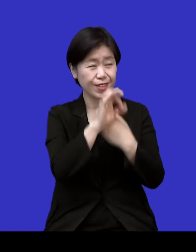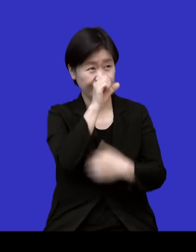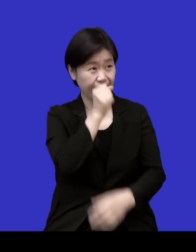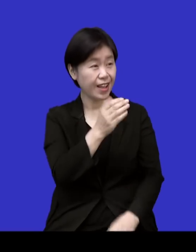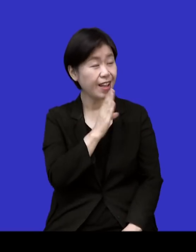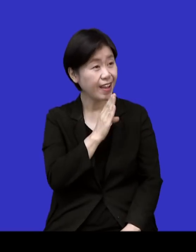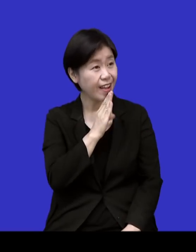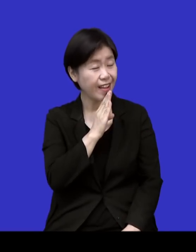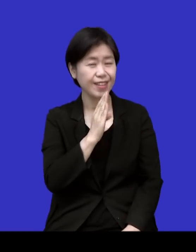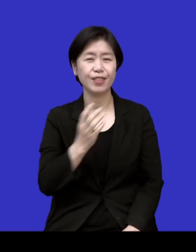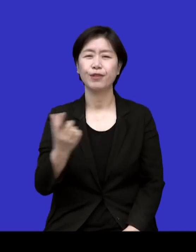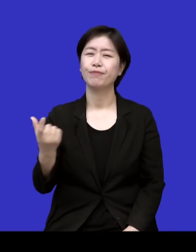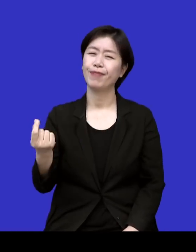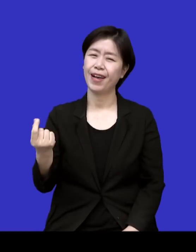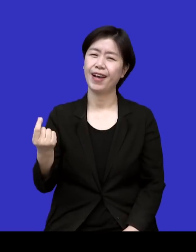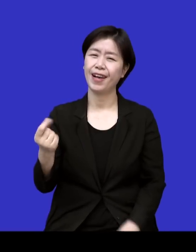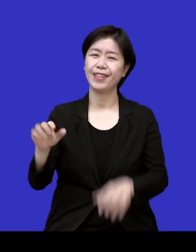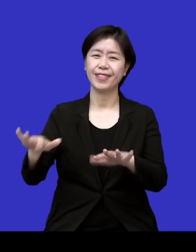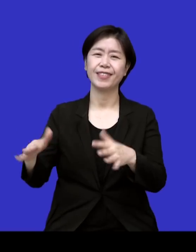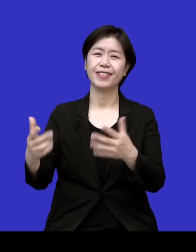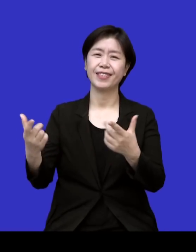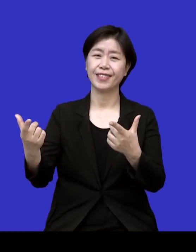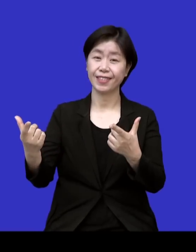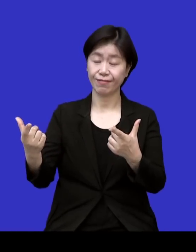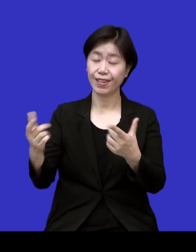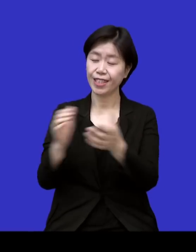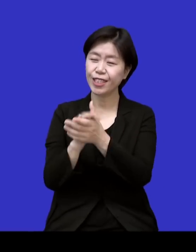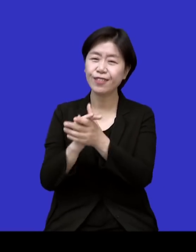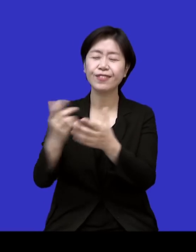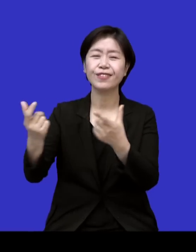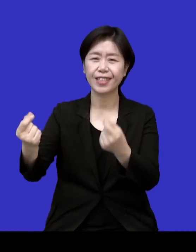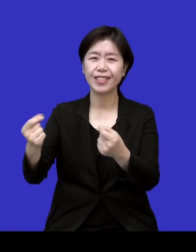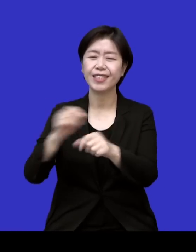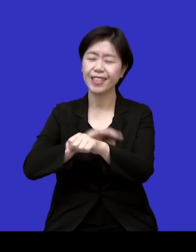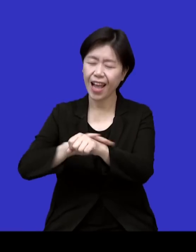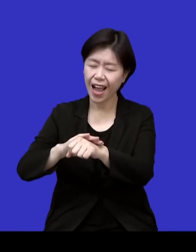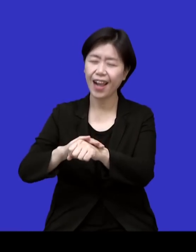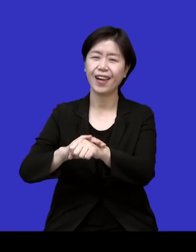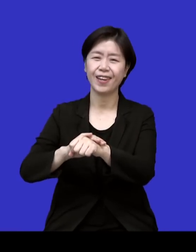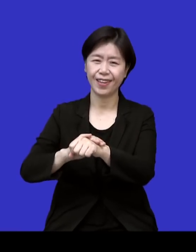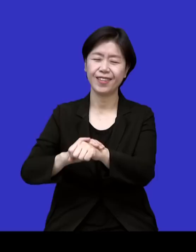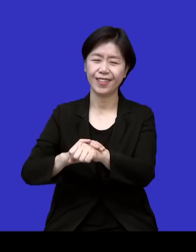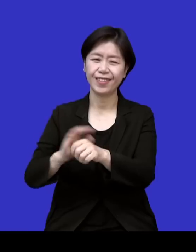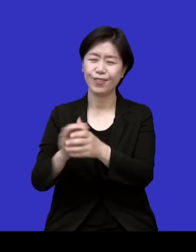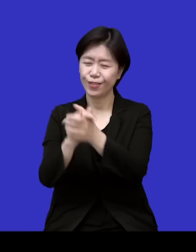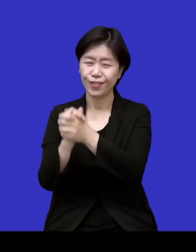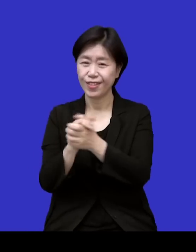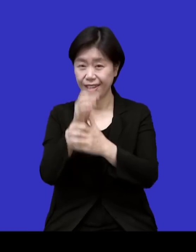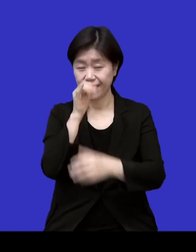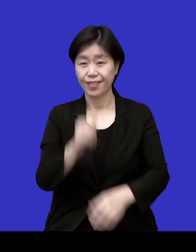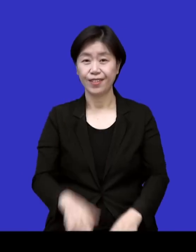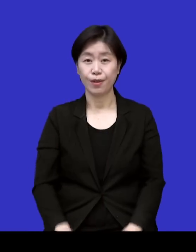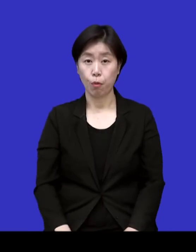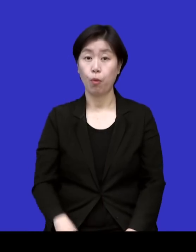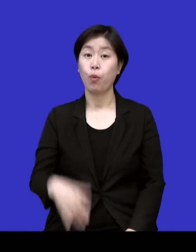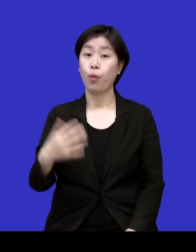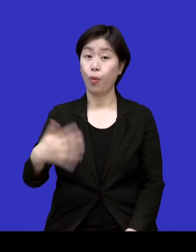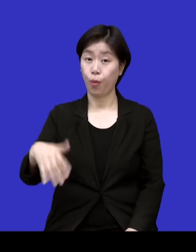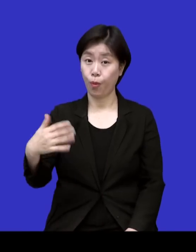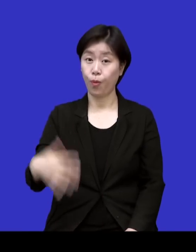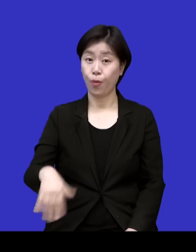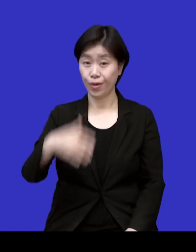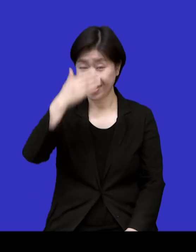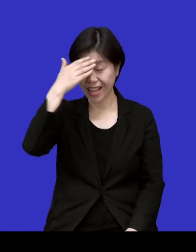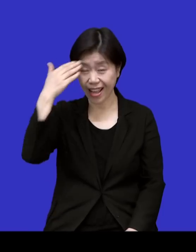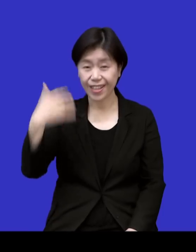해준다고. 그래서 지금은 이제 친구 같은 모녀로 잘 그래요? 지내고 있습니다. 아, 그래요. 다행이네요. 저도 회복이 있었다고 하니까 얼마나 다행이에요.